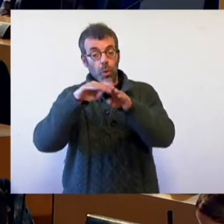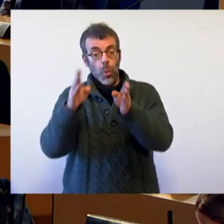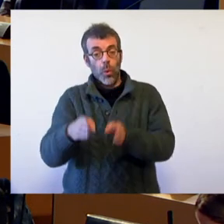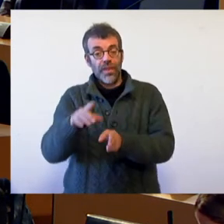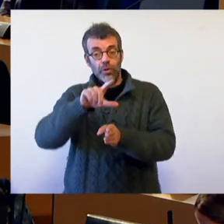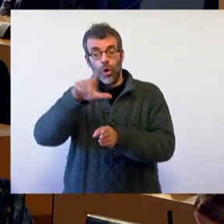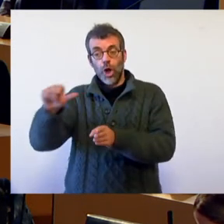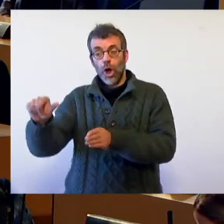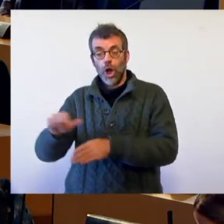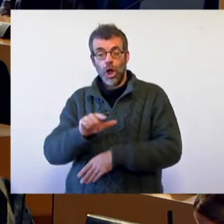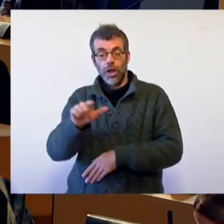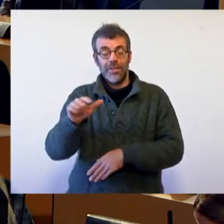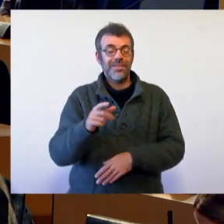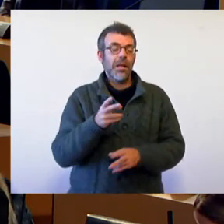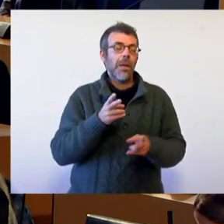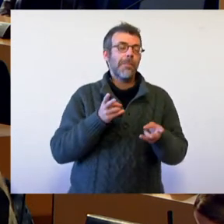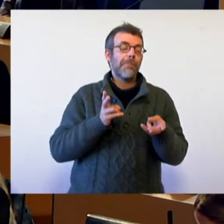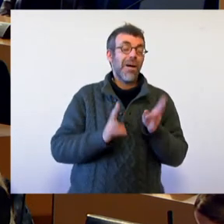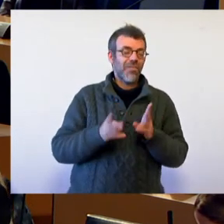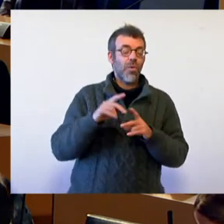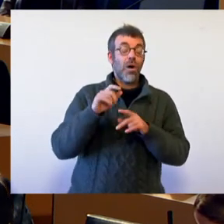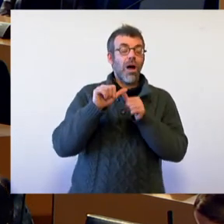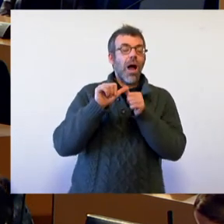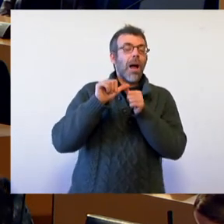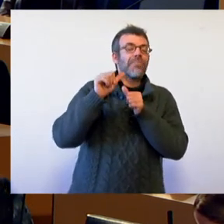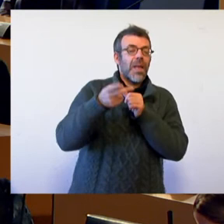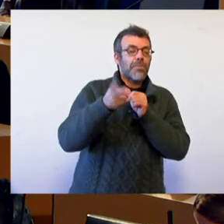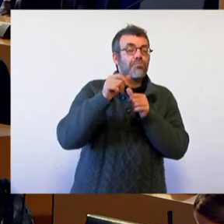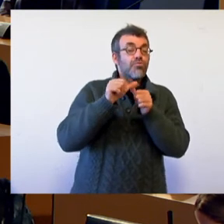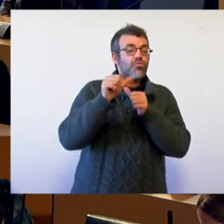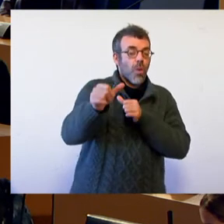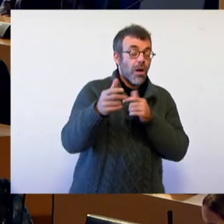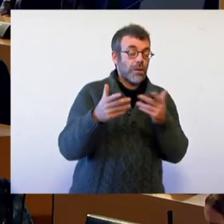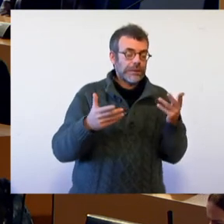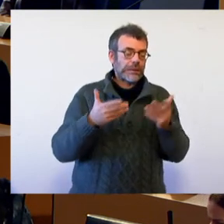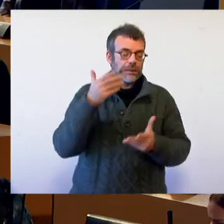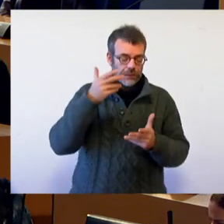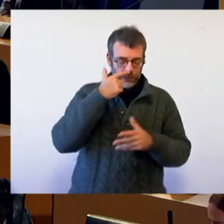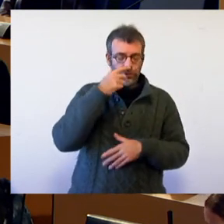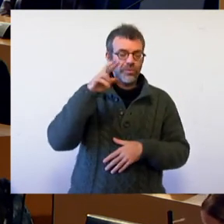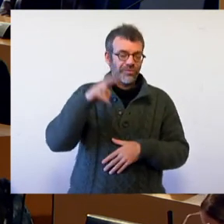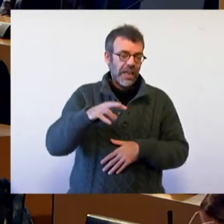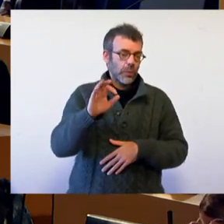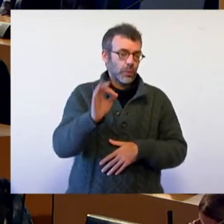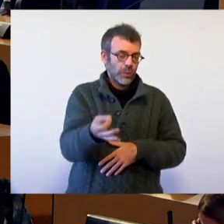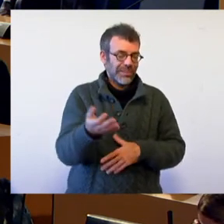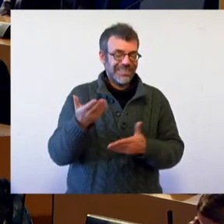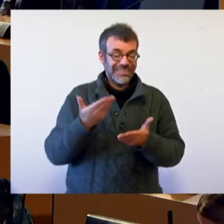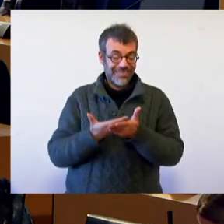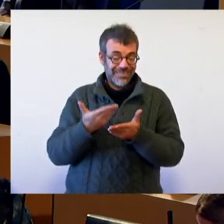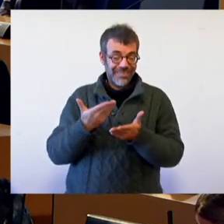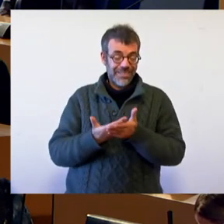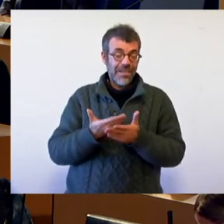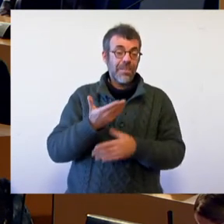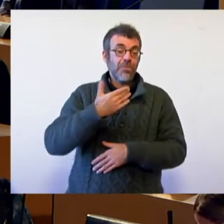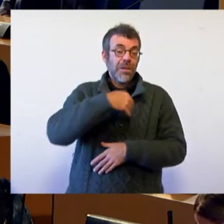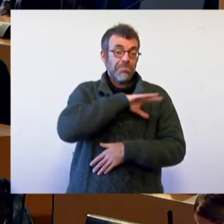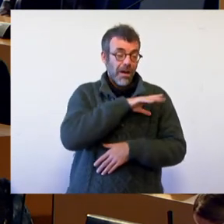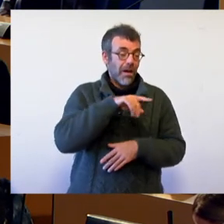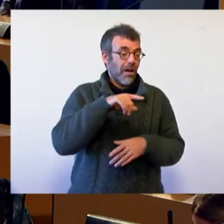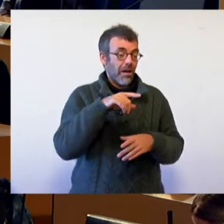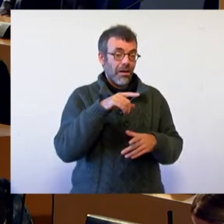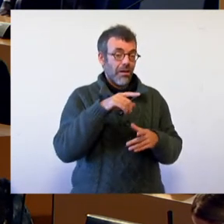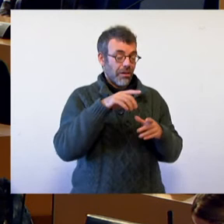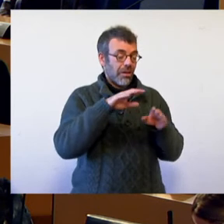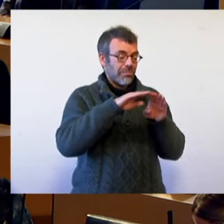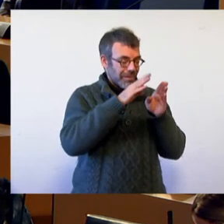d'autres horodateurs, pas forcément effectivement directement accessibles au plus près de toutes les places, effectivement, et ça c'est lié au vandalisme